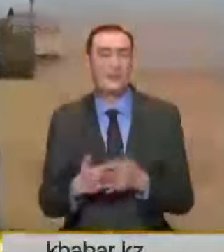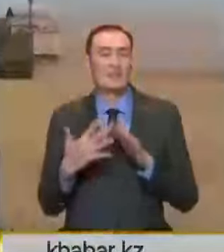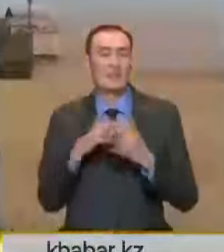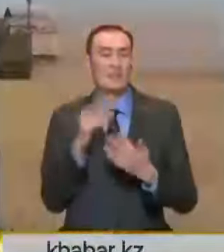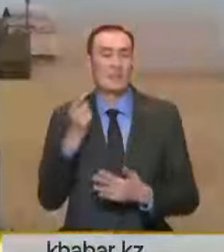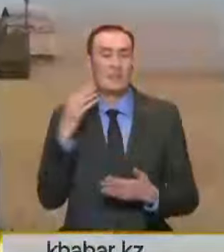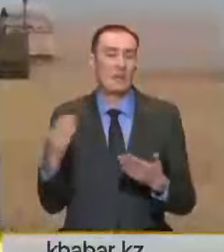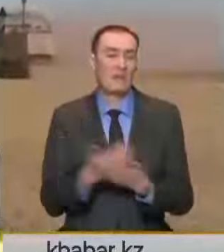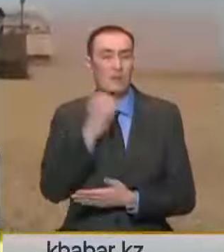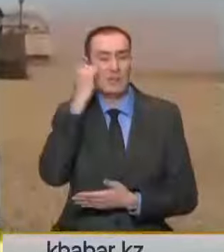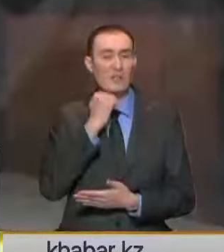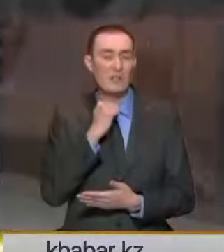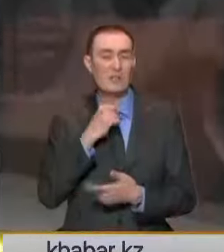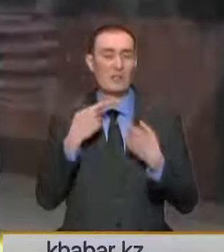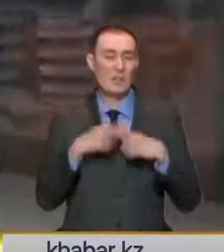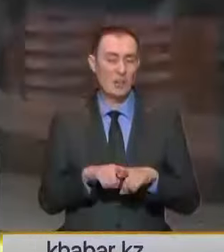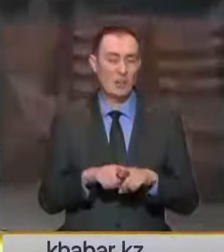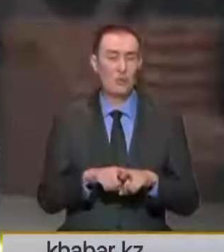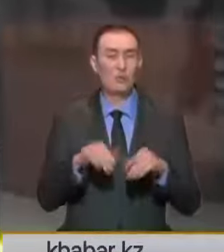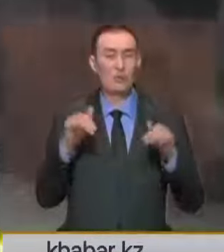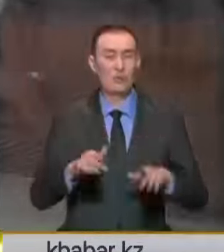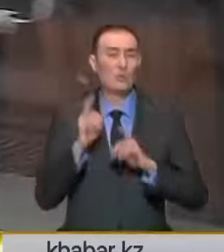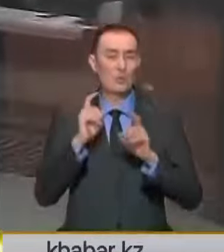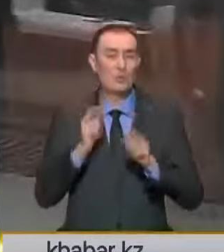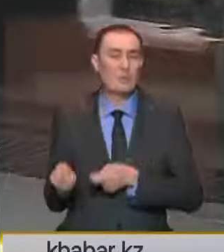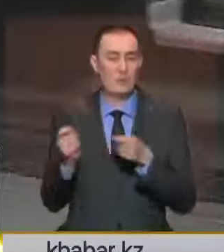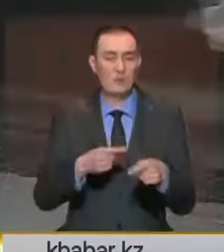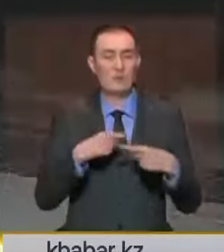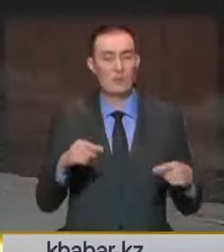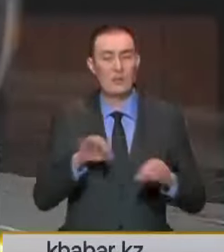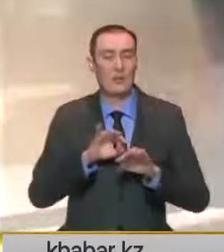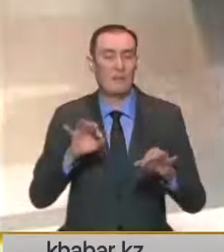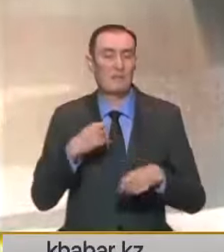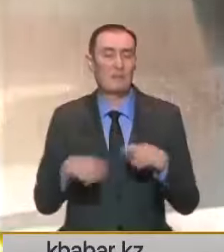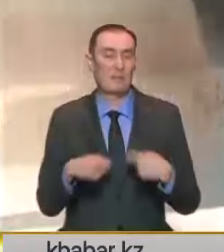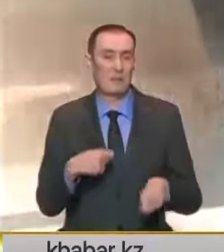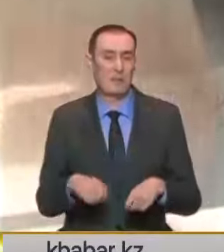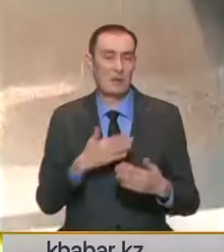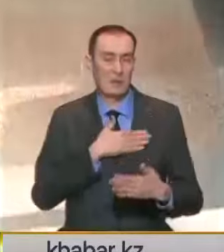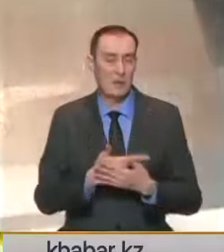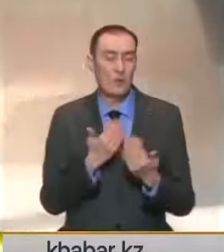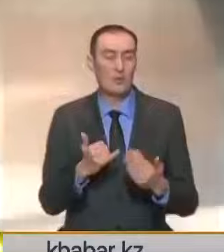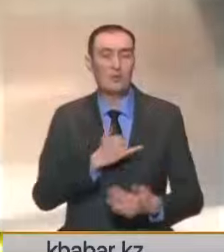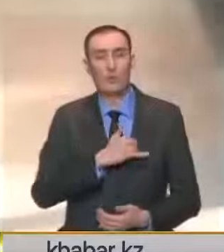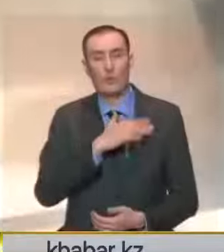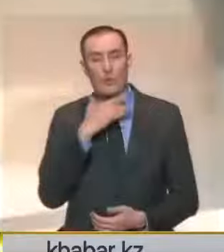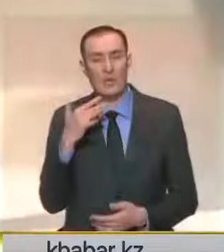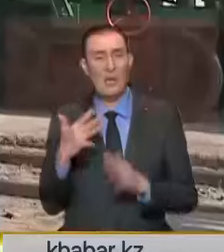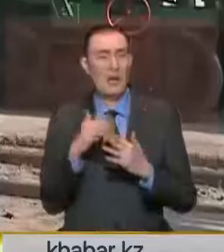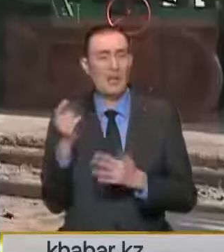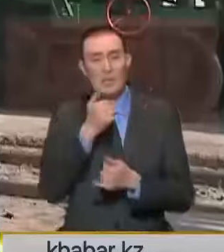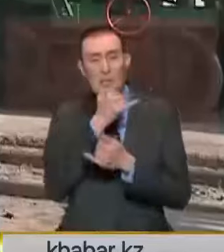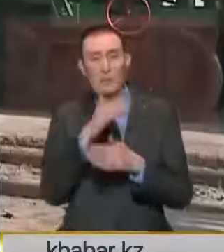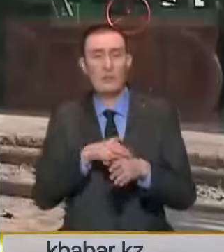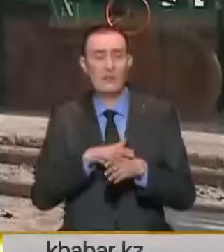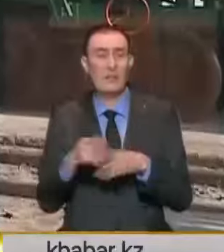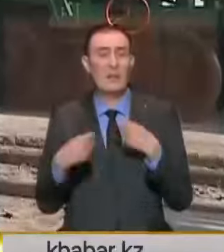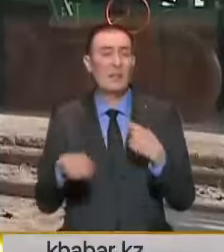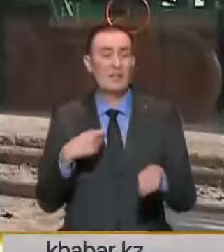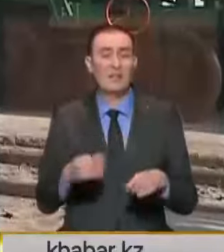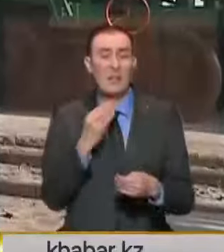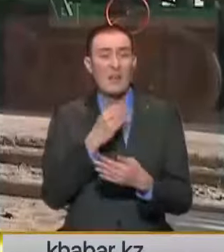хозяйства обновлять устаревший автопарк, решать логистические и другие вопросы, говорят предприниматели. Сейчас у нас многие аграрии не могут реализовать свою продукцию